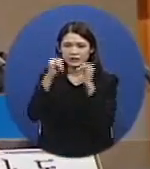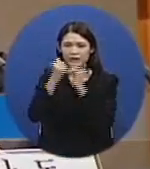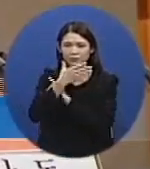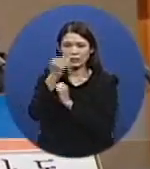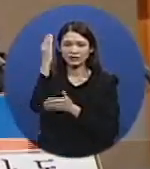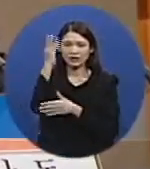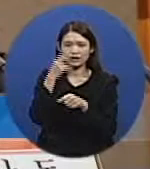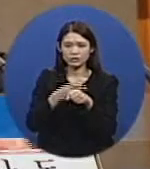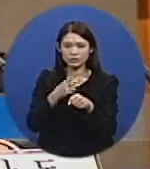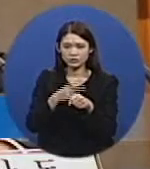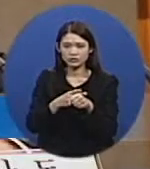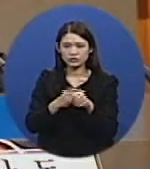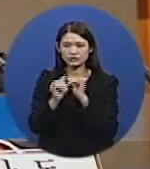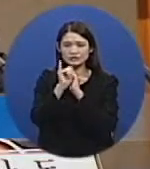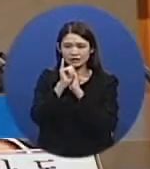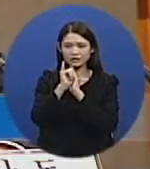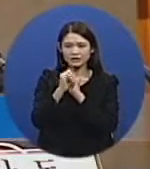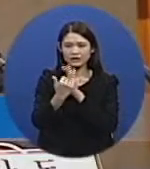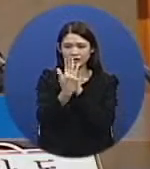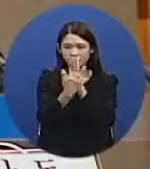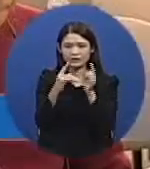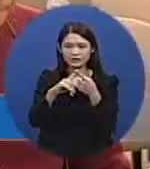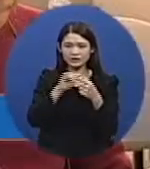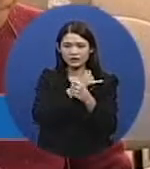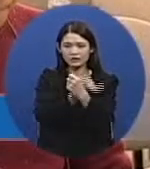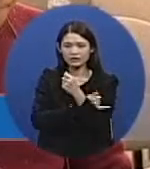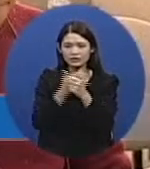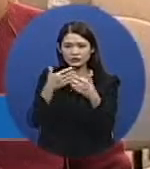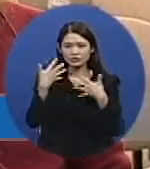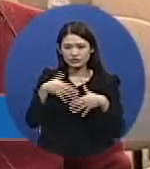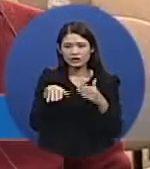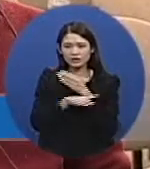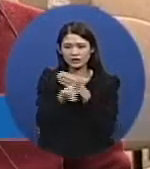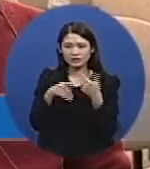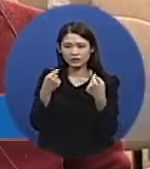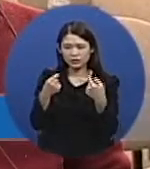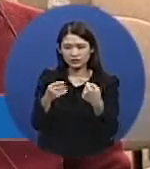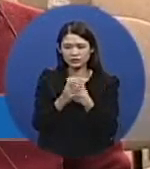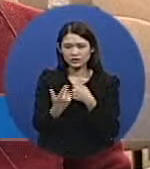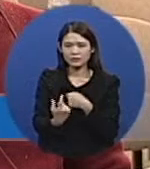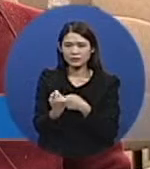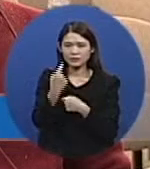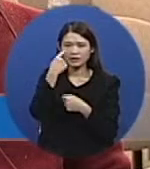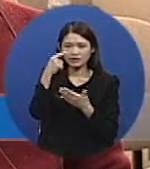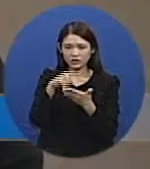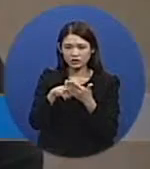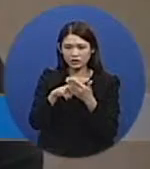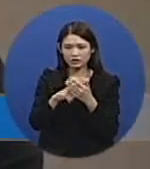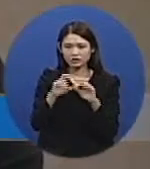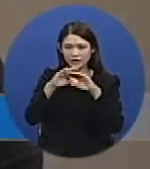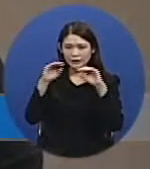교수는 자살 위험에 노출된 이들은 곧 인권 취약계층이라며 자살 위험군을 조기에 발견하고 개입할 수